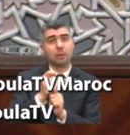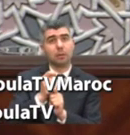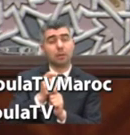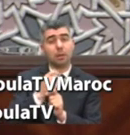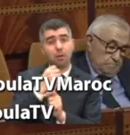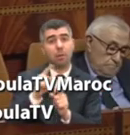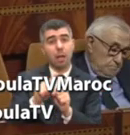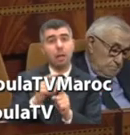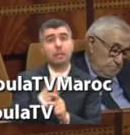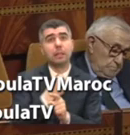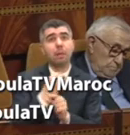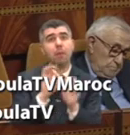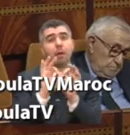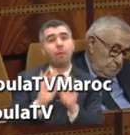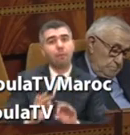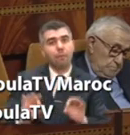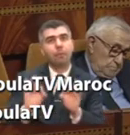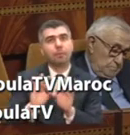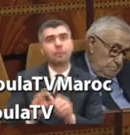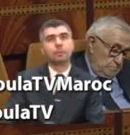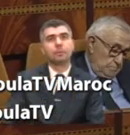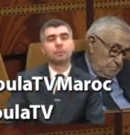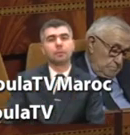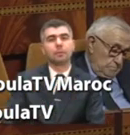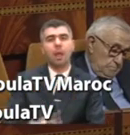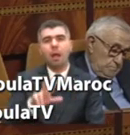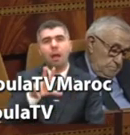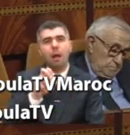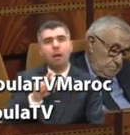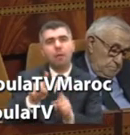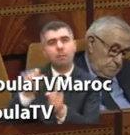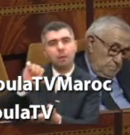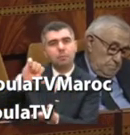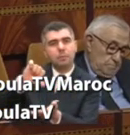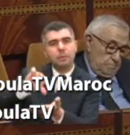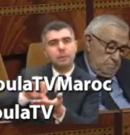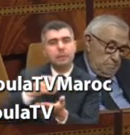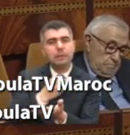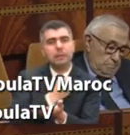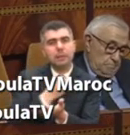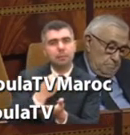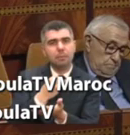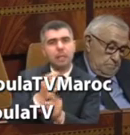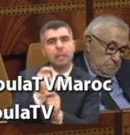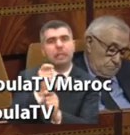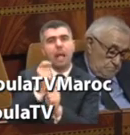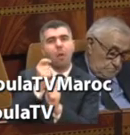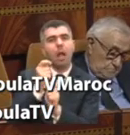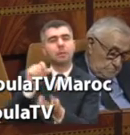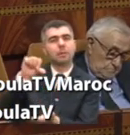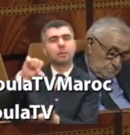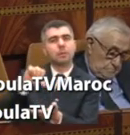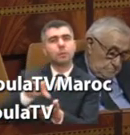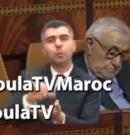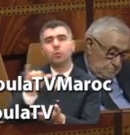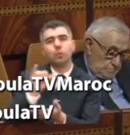خصاص كبير للأطباء. بالمناسبة سيد الوزير، بغينا نعرفوا المستشفى القرب اللي في دائرة تيسا إقليم تاونات، أشغال ديالو فين